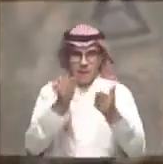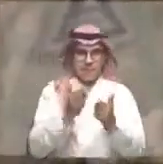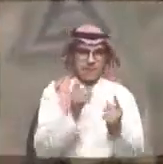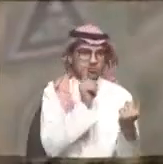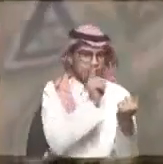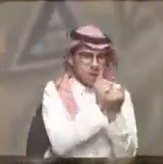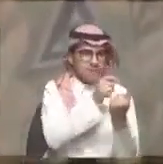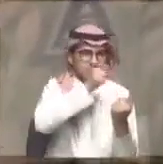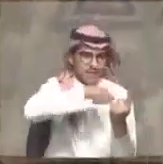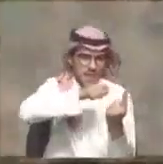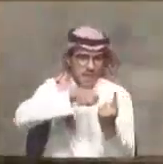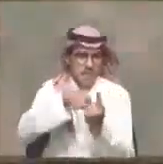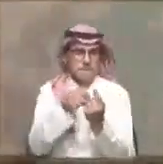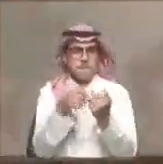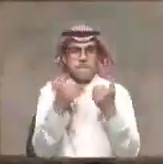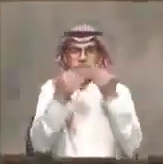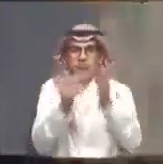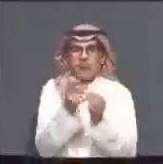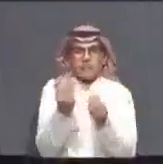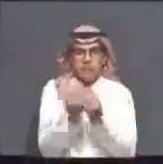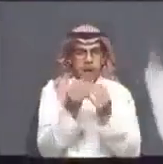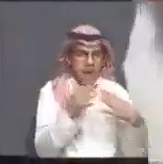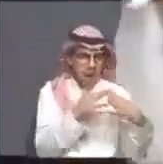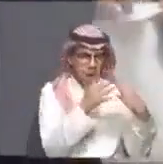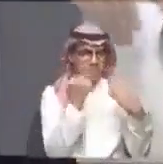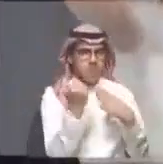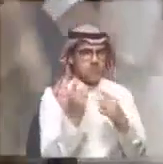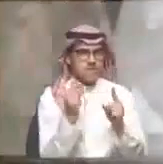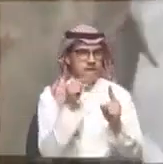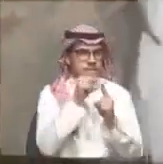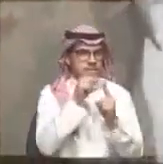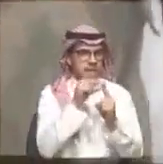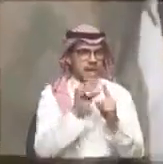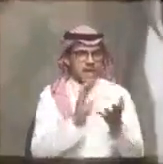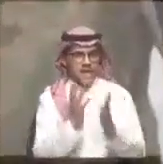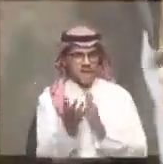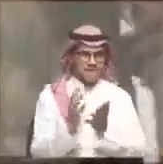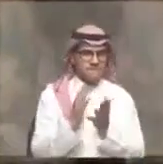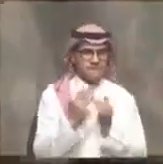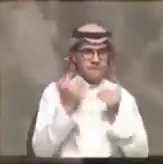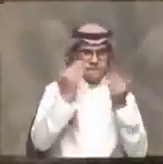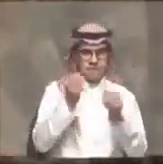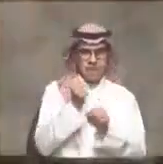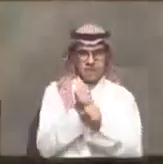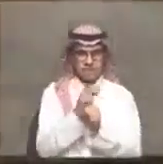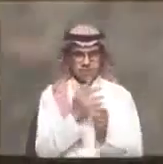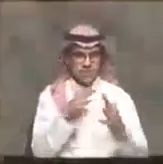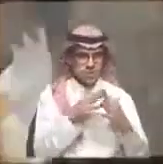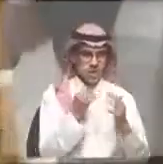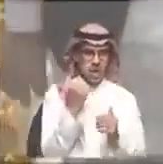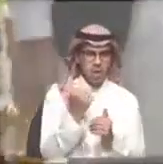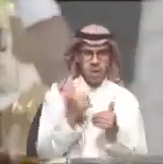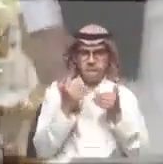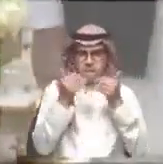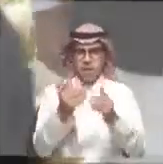خلال اللقاء استعراض العلاقات السعودية الباكستانية وسبل تعزيزها وبحث مستجدات الأوضاع في المنطقة. حضر